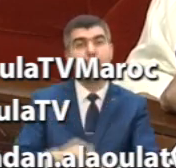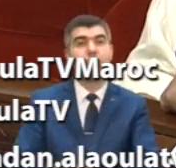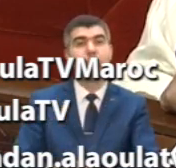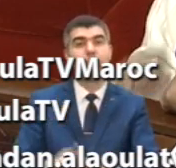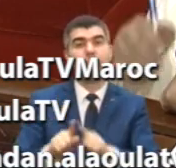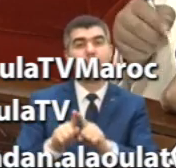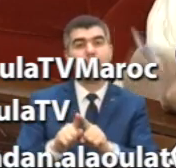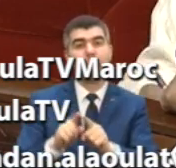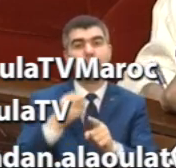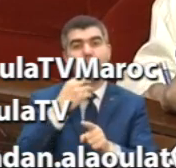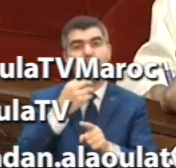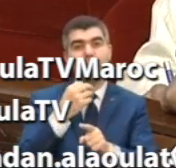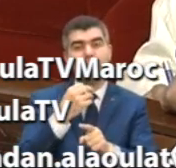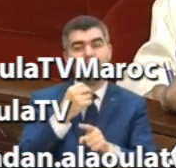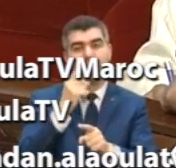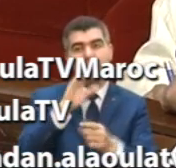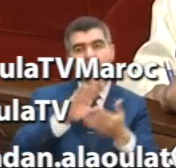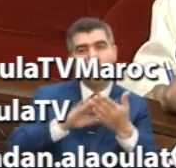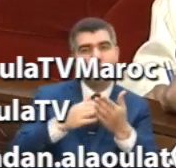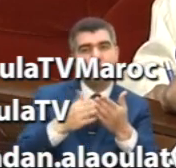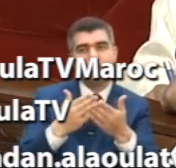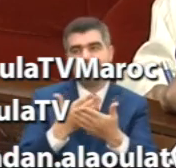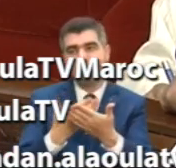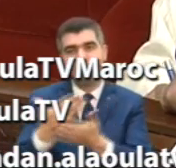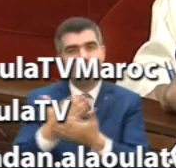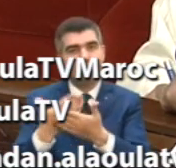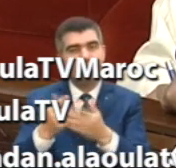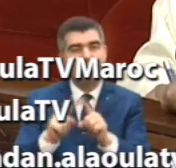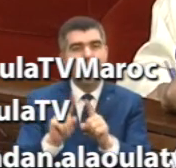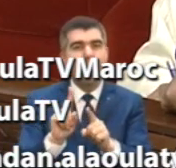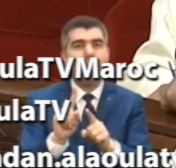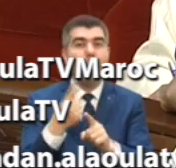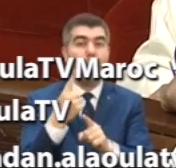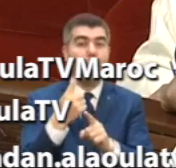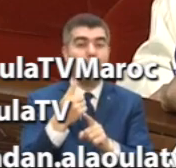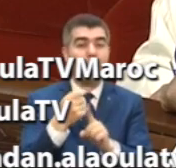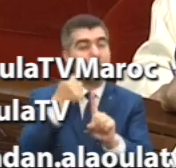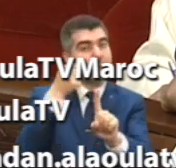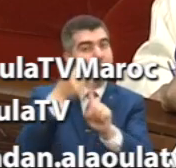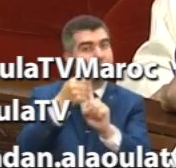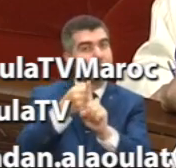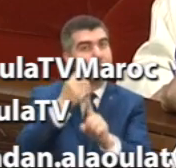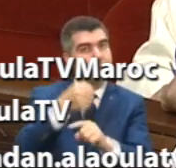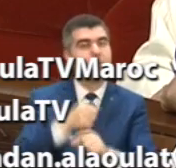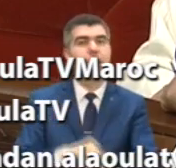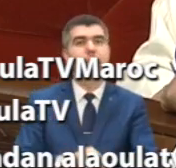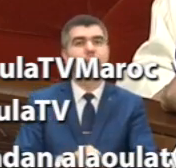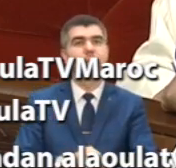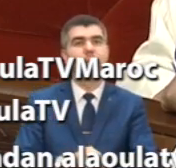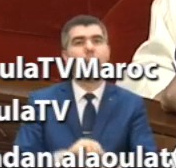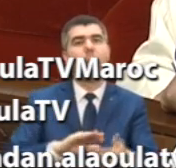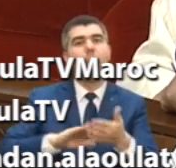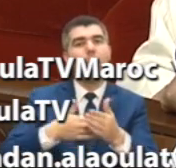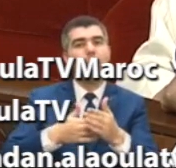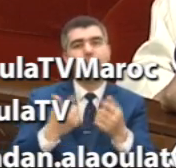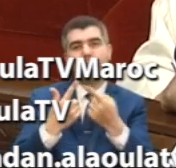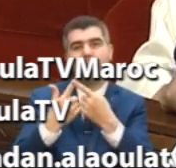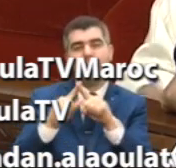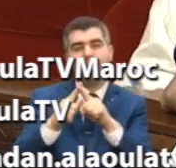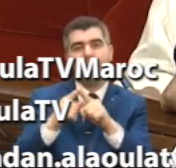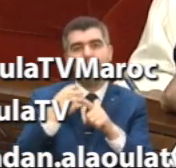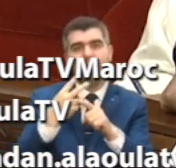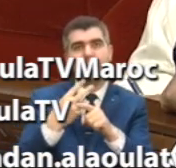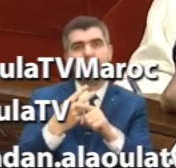لرؤية استراتيجية الإصلاح منظومة التربية والتكوين في صميم أولويتها، حيث تمت ترجمة مضامين هذه الرؤية